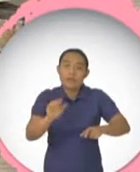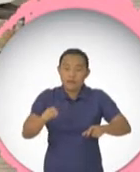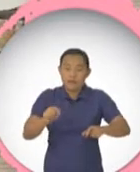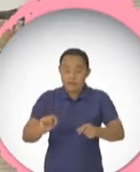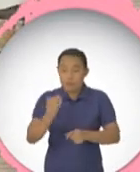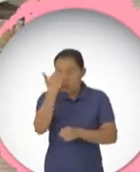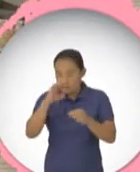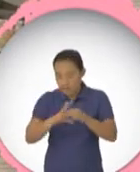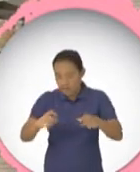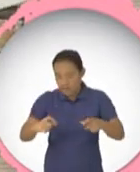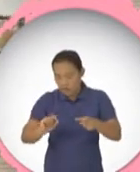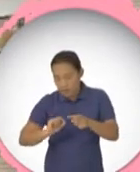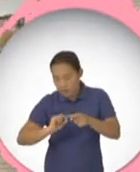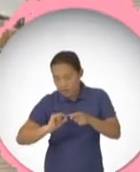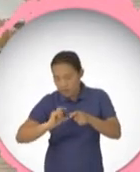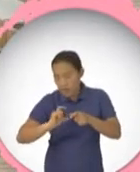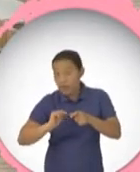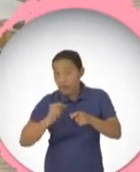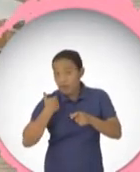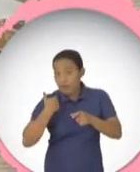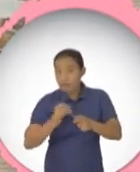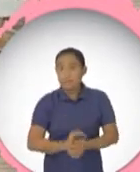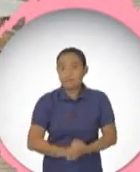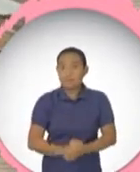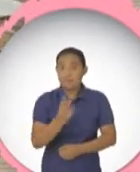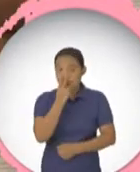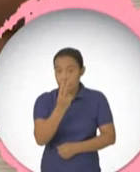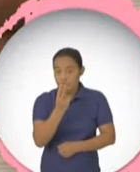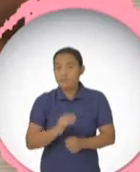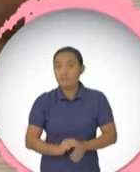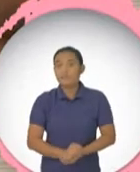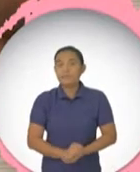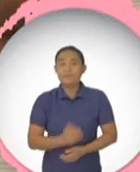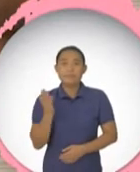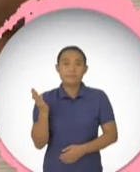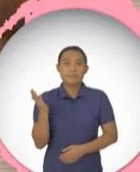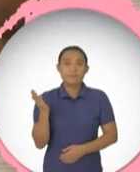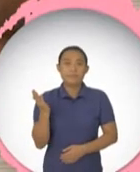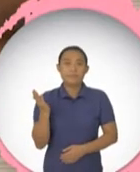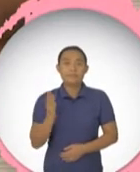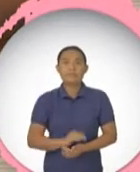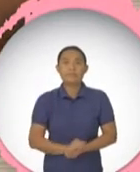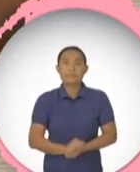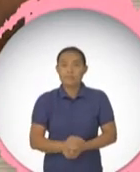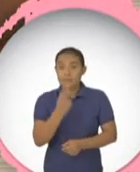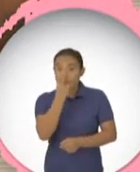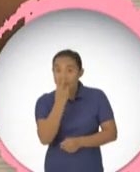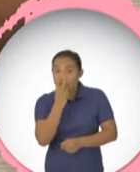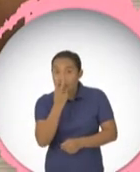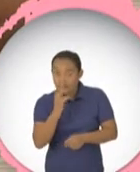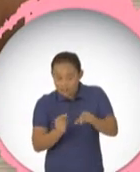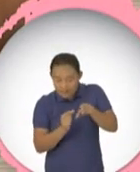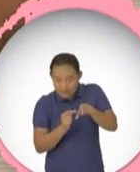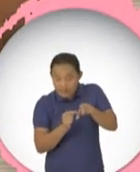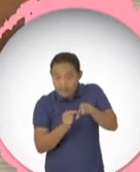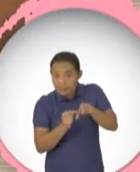คะทีนี้ดูเนี่ยค่ะมันถ้าเราดูตรงหน้าตัดจะมีลักษณะเป็นแบบนี้นะคะจะเห็นว่ามันมีลักษณะเป็นชั้นๆนะคะนะคะ